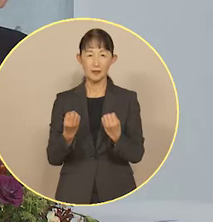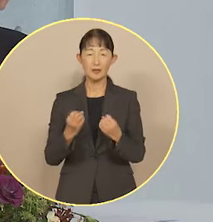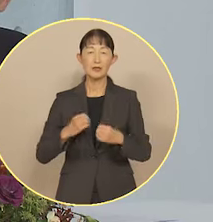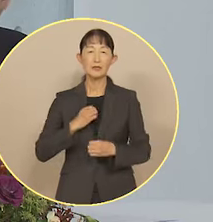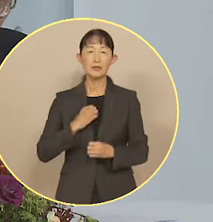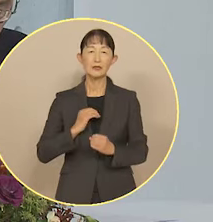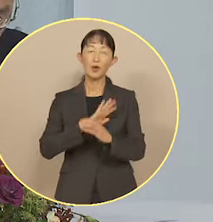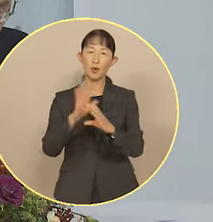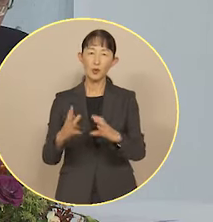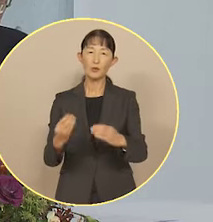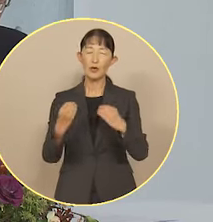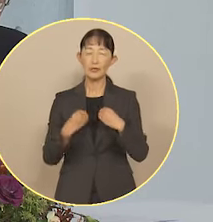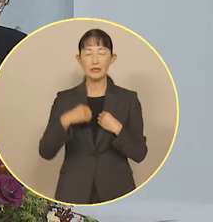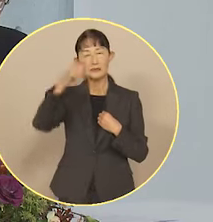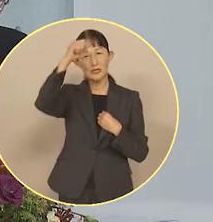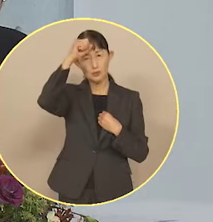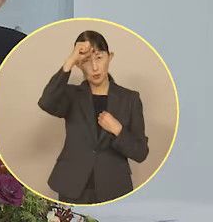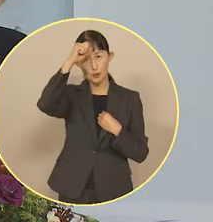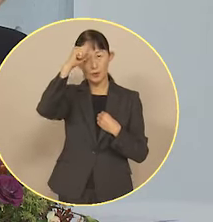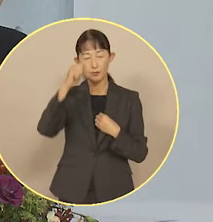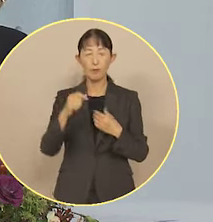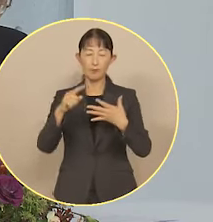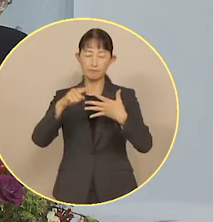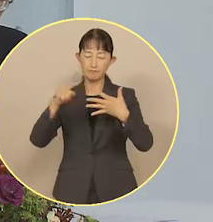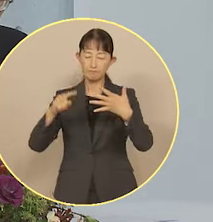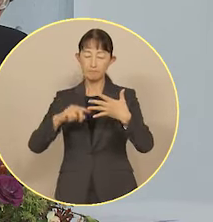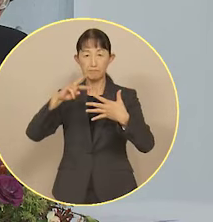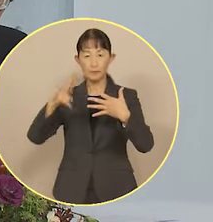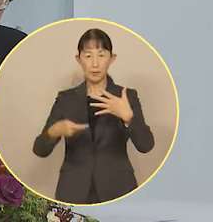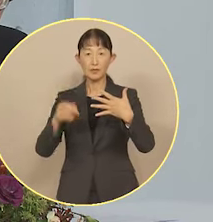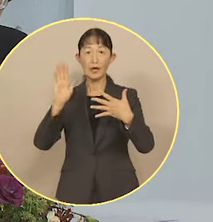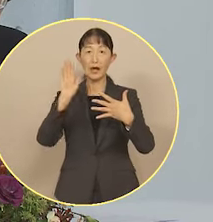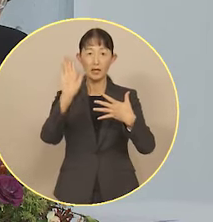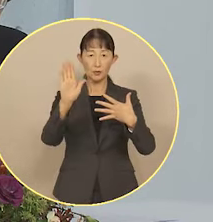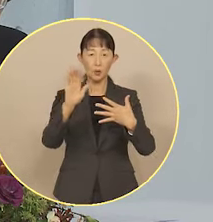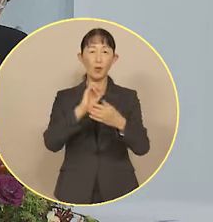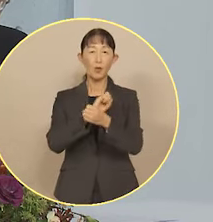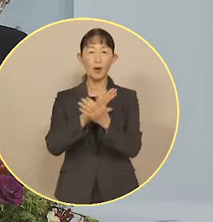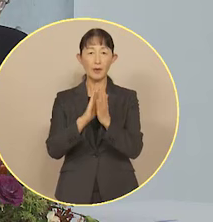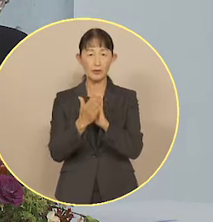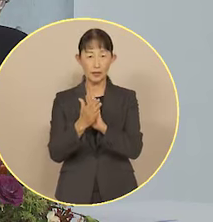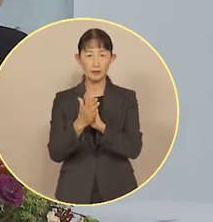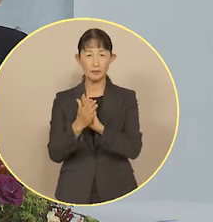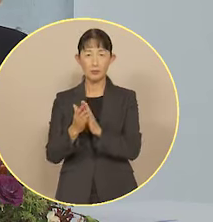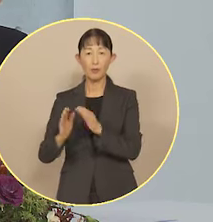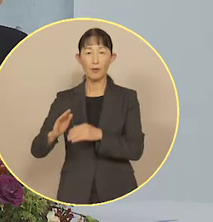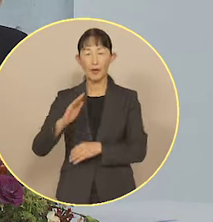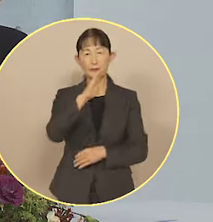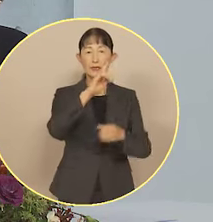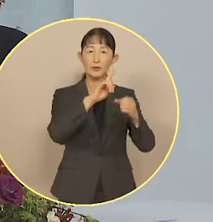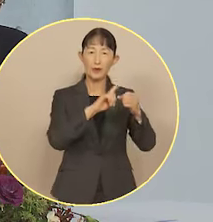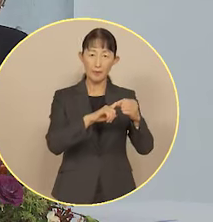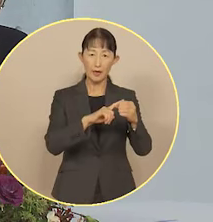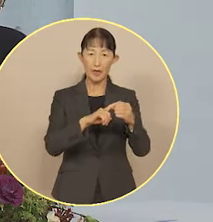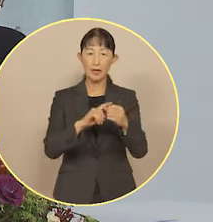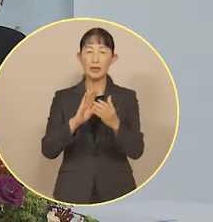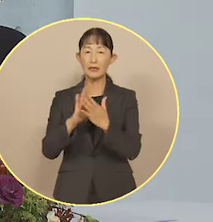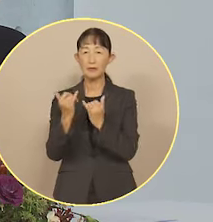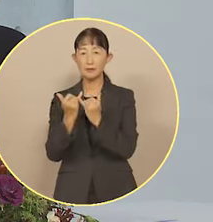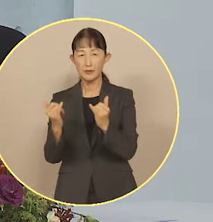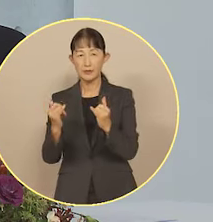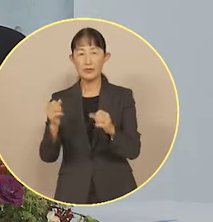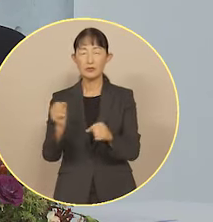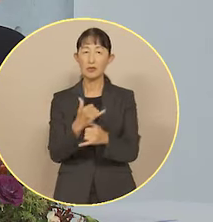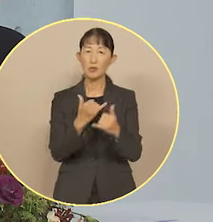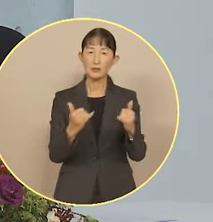感染症のま語類移行後岡山県のま持続的な発のためには県民であるとか事業